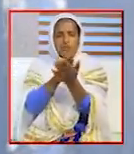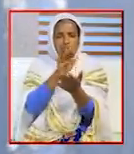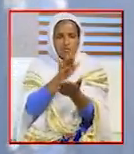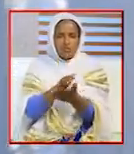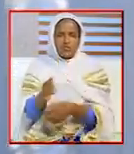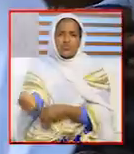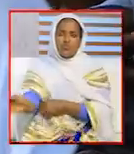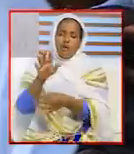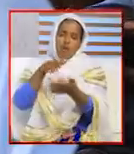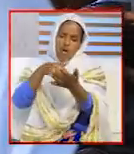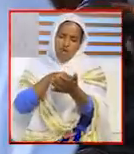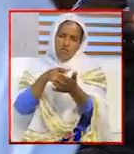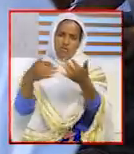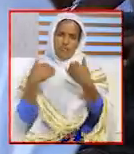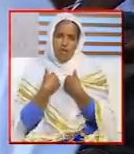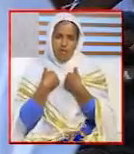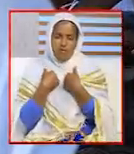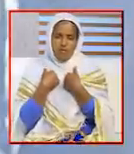ቤቶች አዳክሟል።